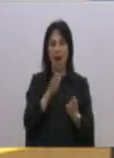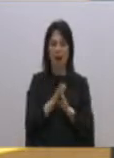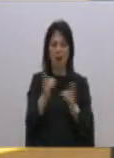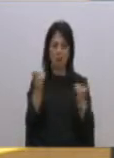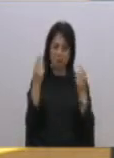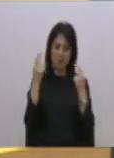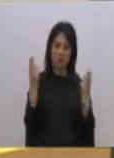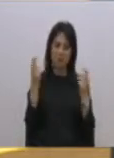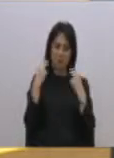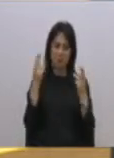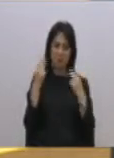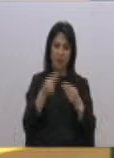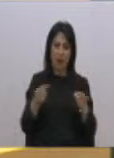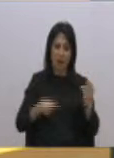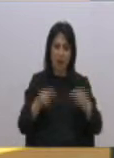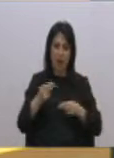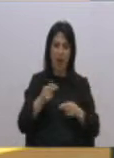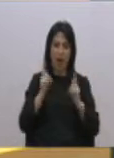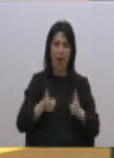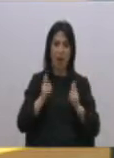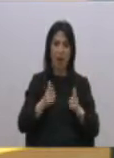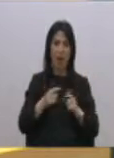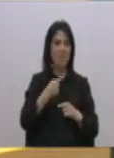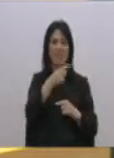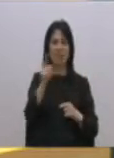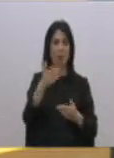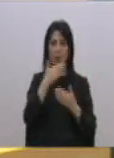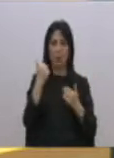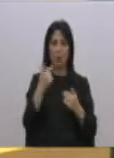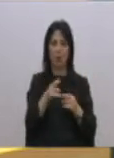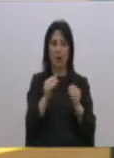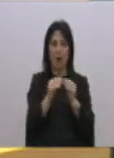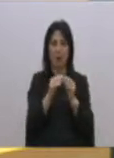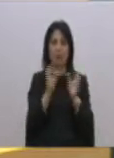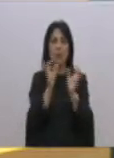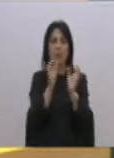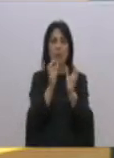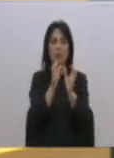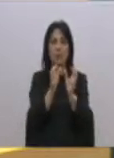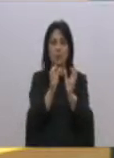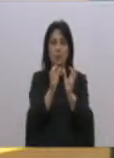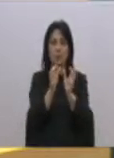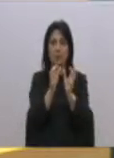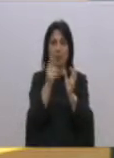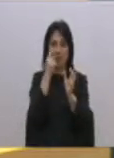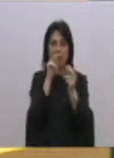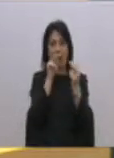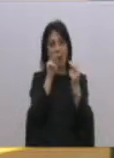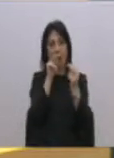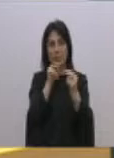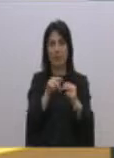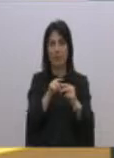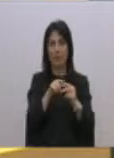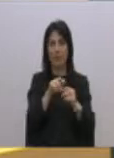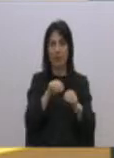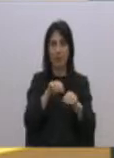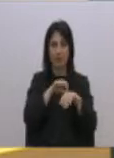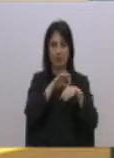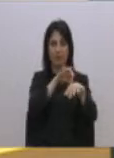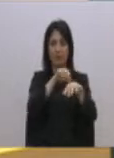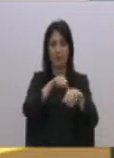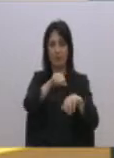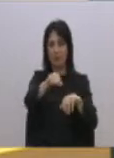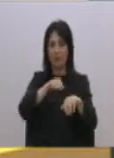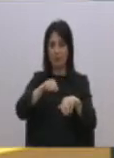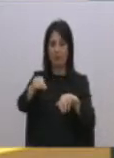hvela persrohal smuacaren, schvas verpaulopt, tamat șest sicine, tamat cați toalepș. Da, da, da, da, da, da, da,